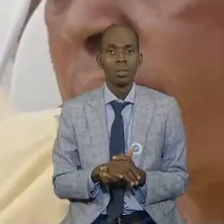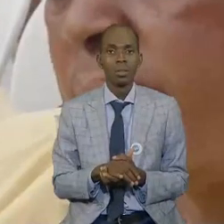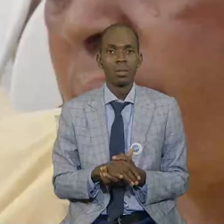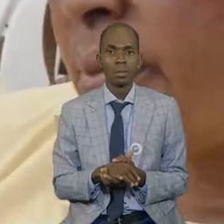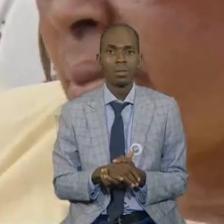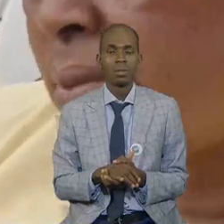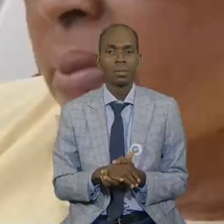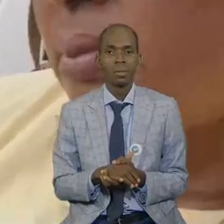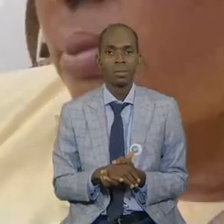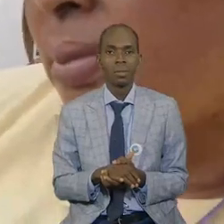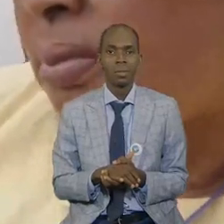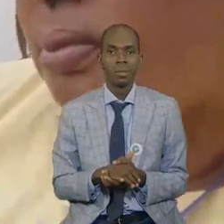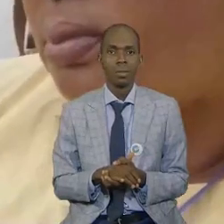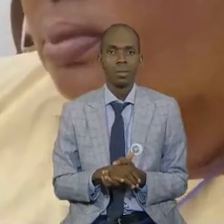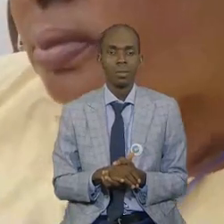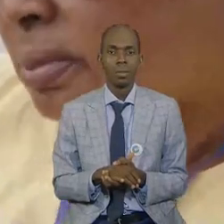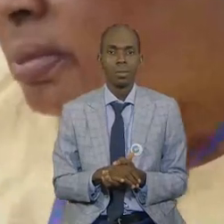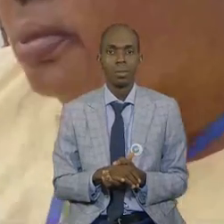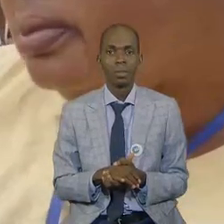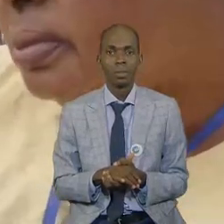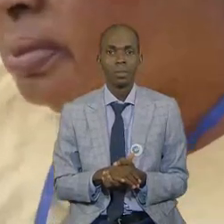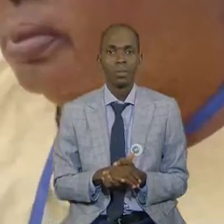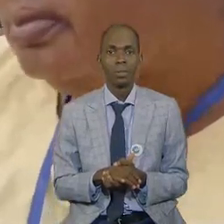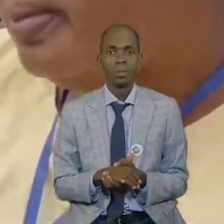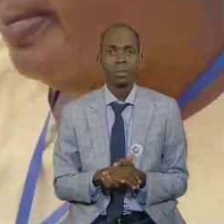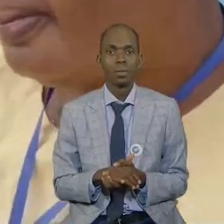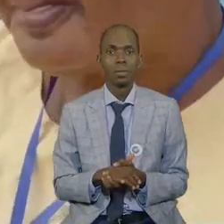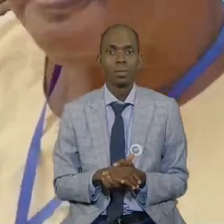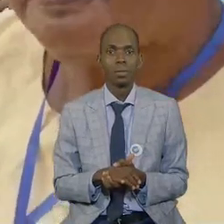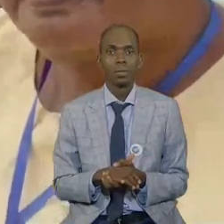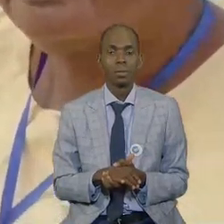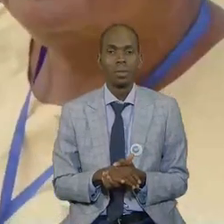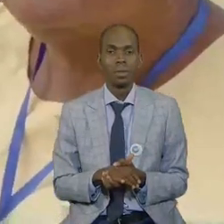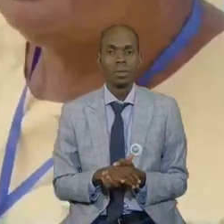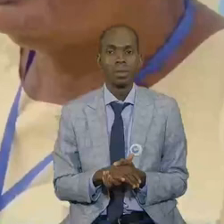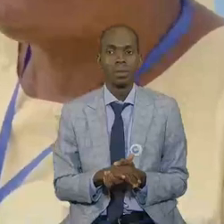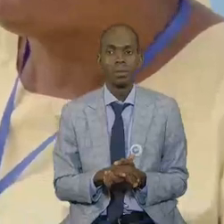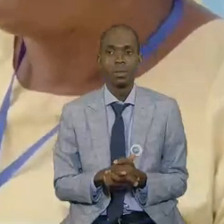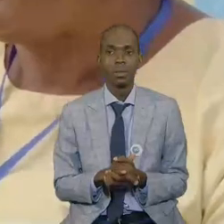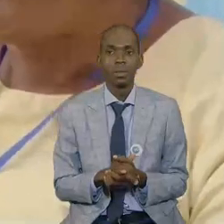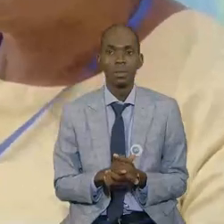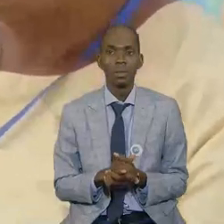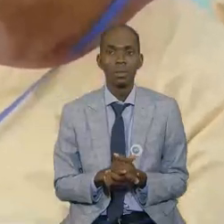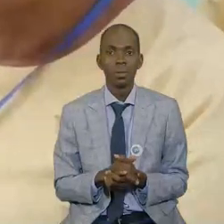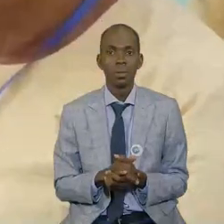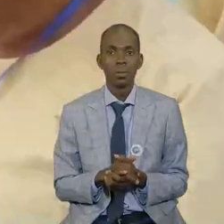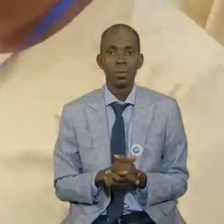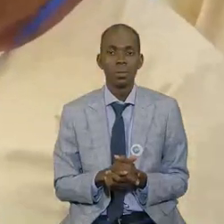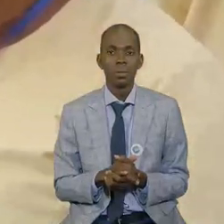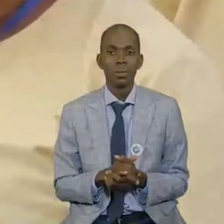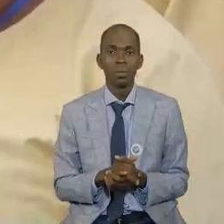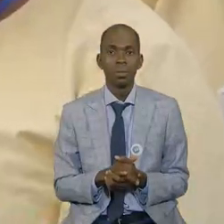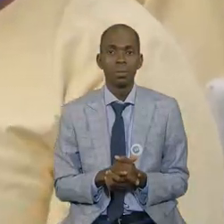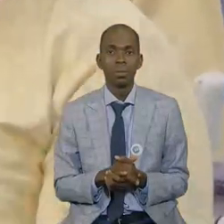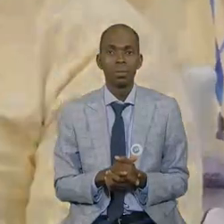toi, est-ce que je crois que toute écriture inspirée de Dieu est utile pour enseigner, corriger, instruire? Et Dieu dit, voici, ils seront confus, ils seront couverts